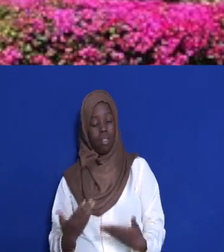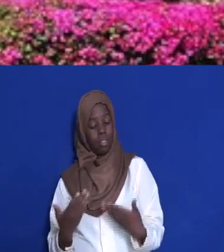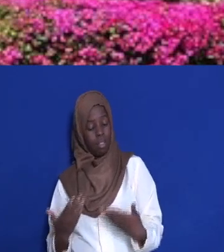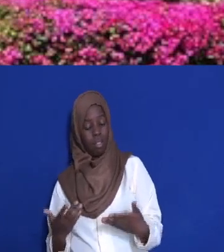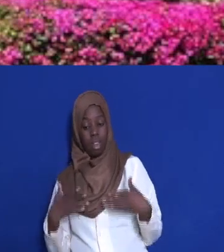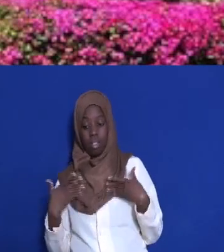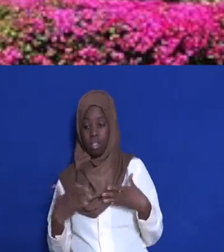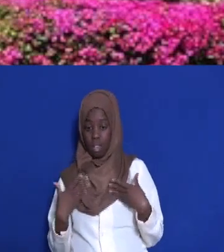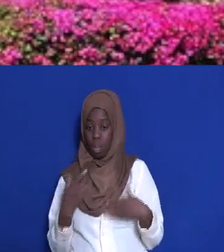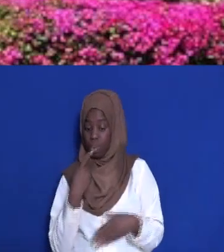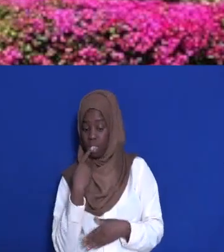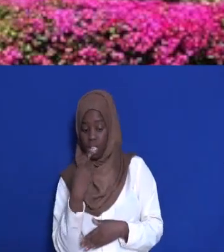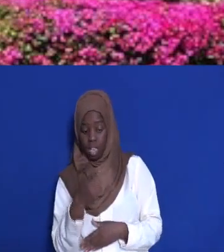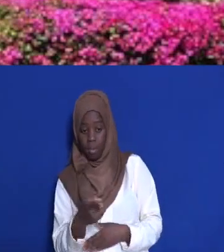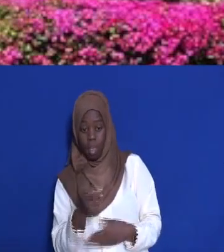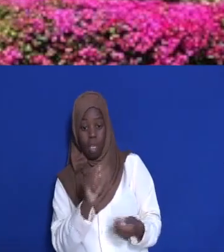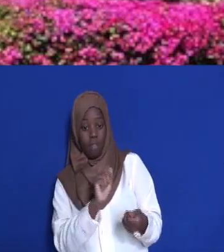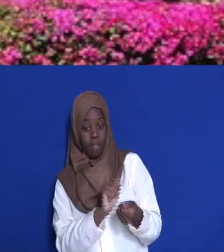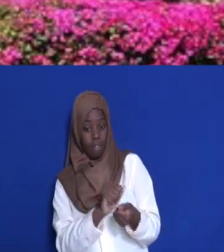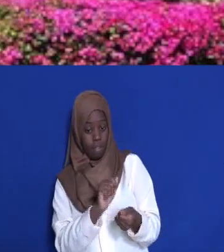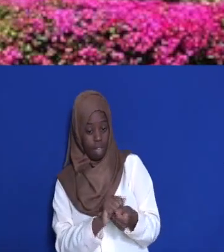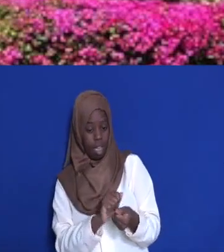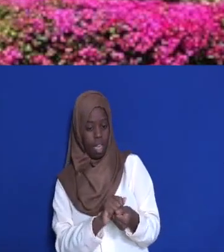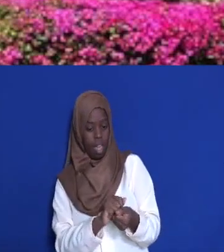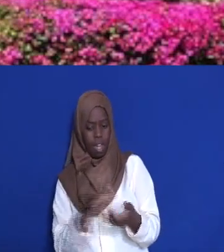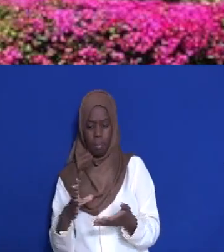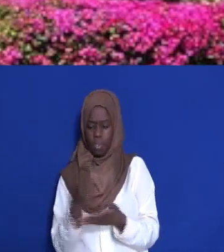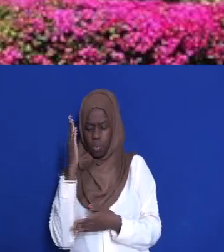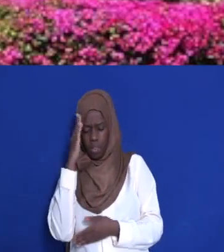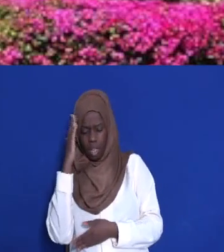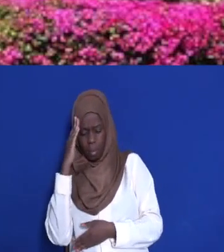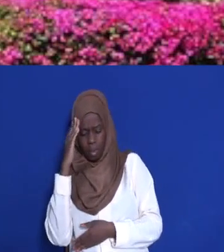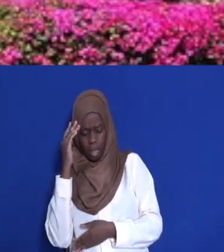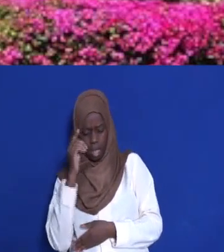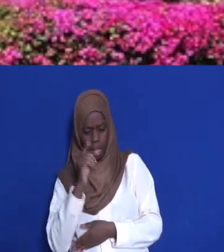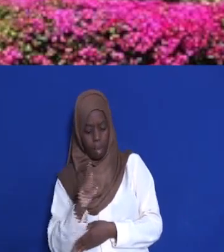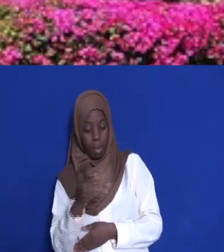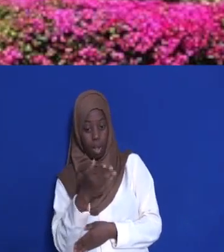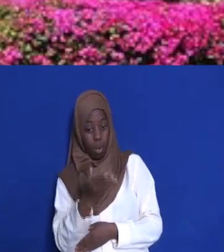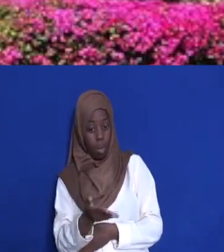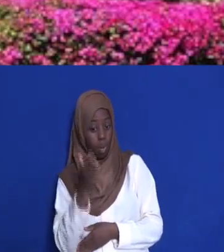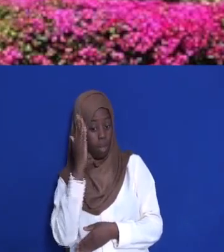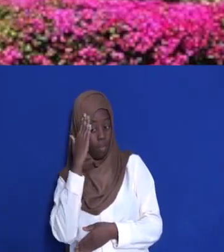Sasa, nataka unitajie hivi vifaa, ili nijue kama na wewe unavifahamu.